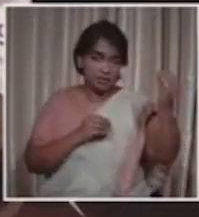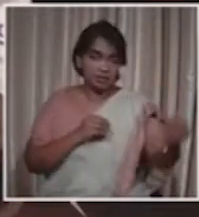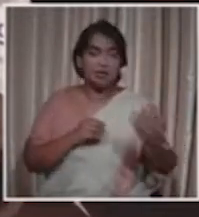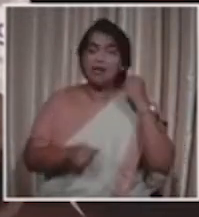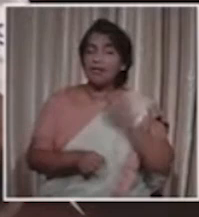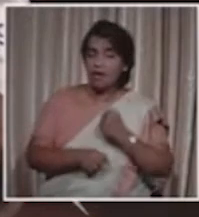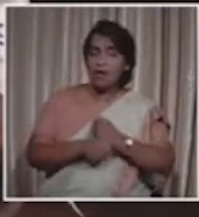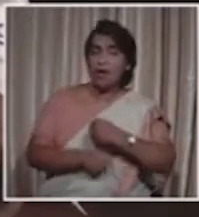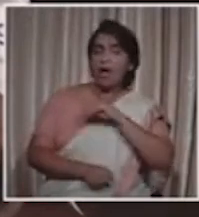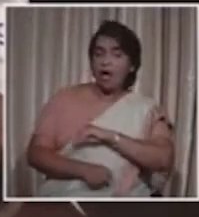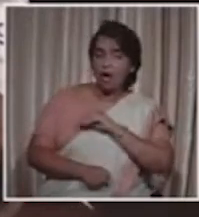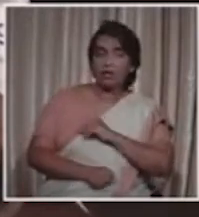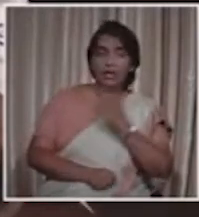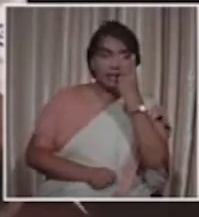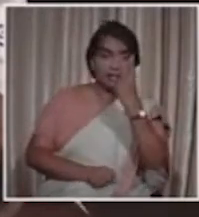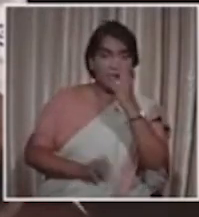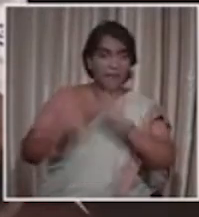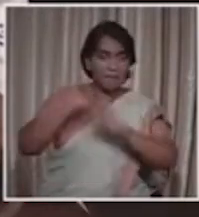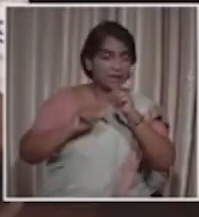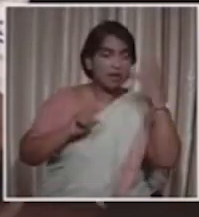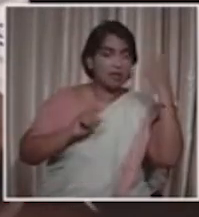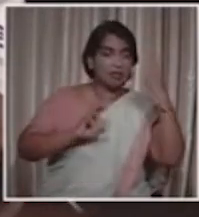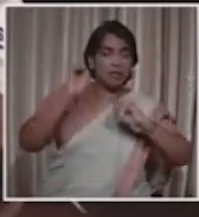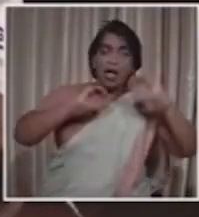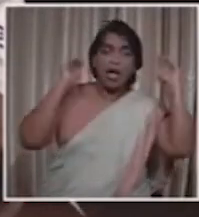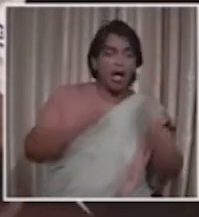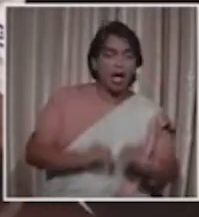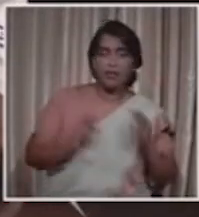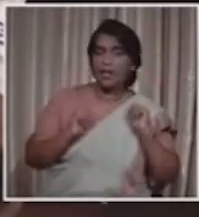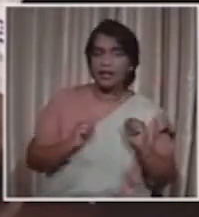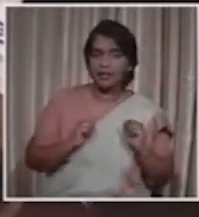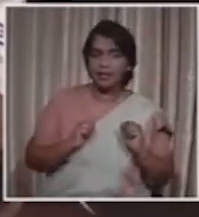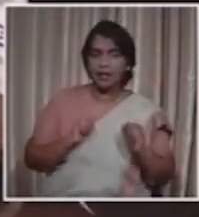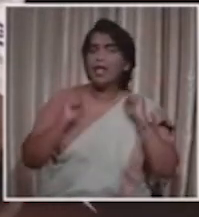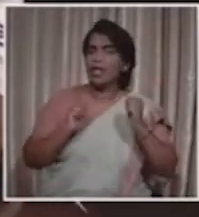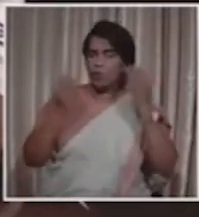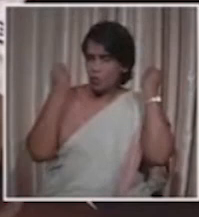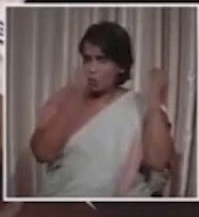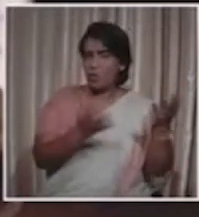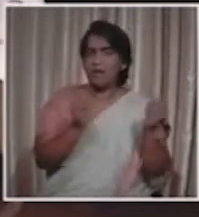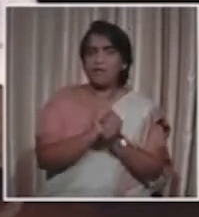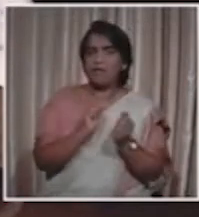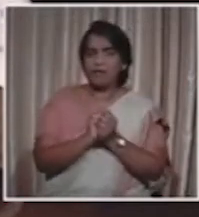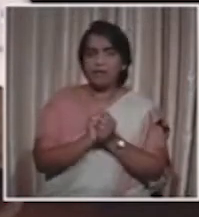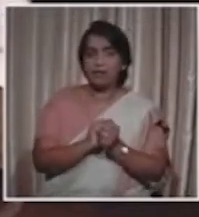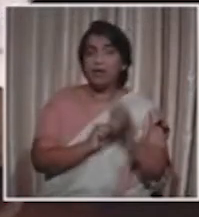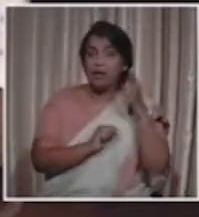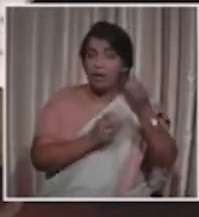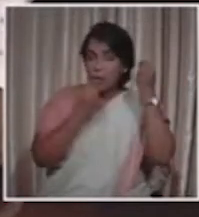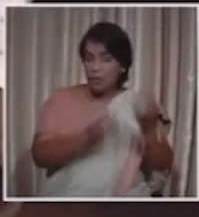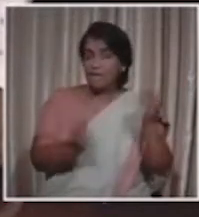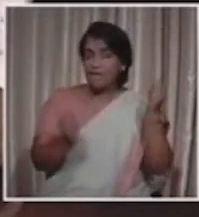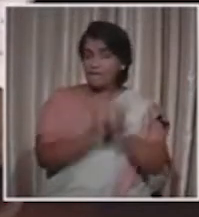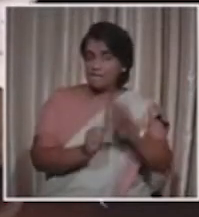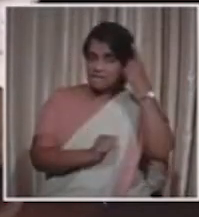රාජ්‍ය ආදායම 102 සිට 4 දක්වා අඩු කරගත්තේ ඇයි? ඇයි ඒ අපරාධ කරේ? ඒ කරපු අපරාධ නිසා